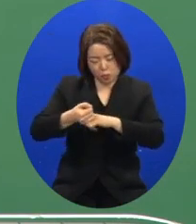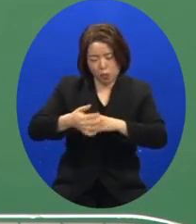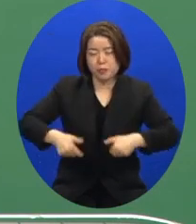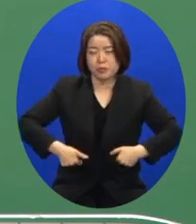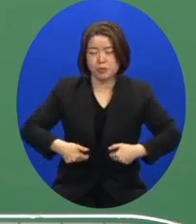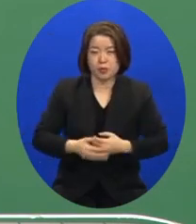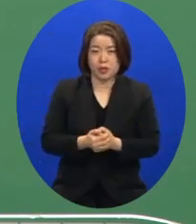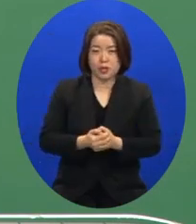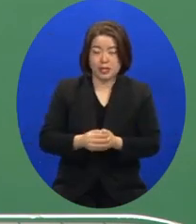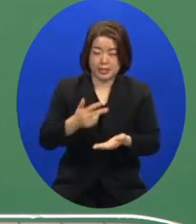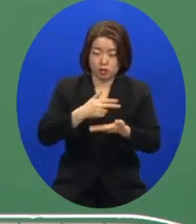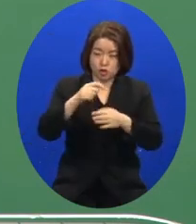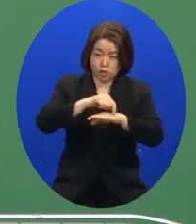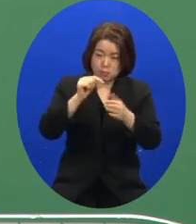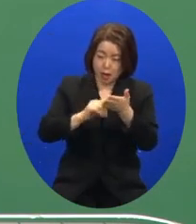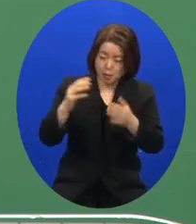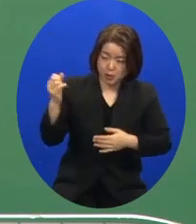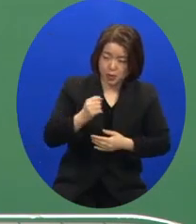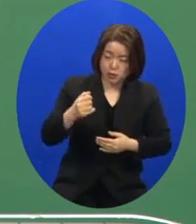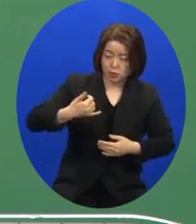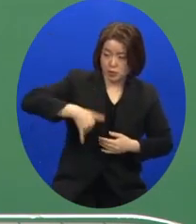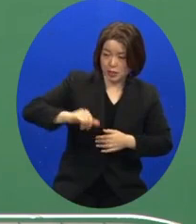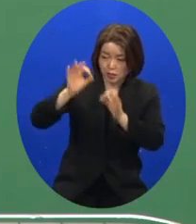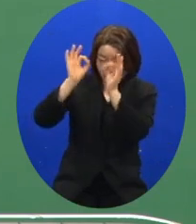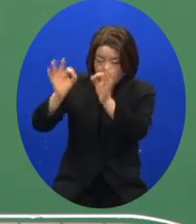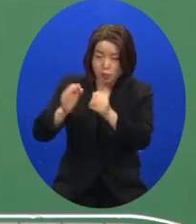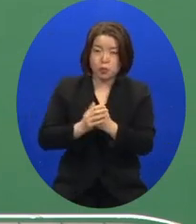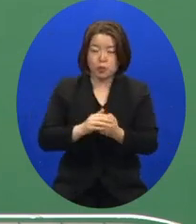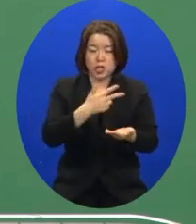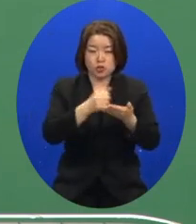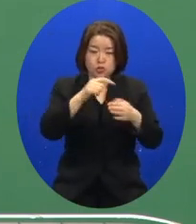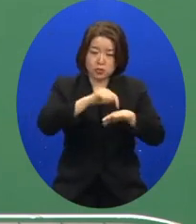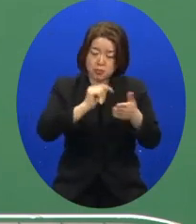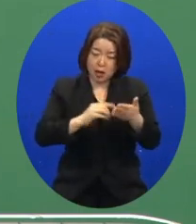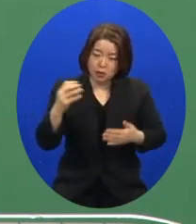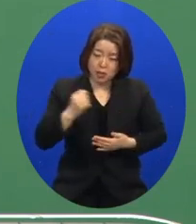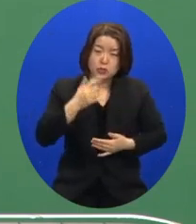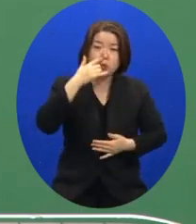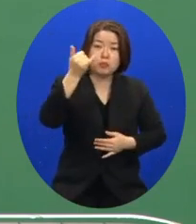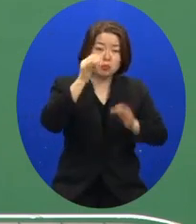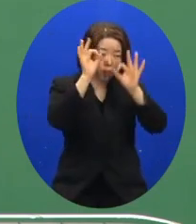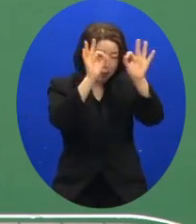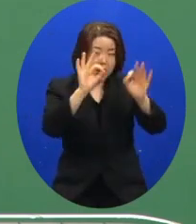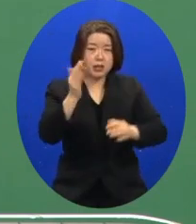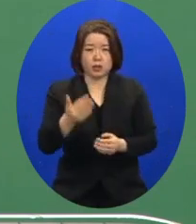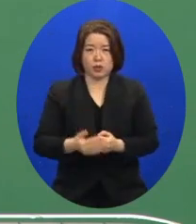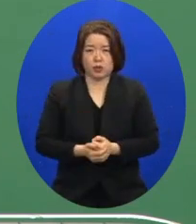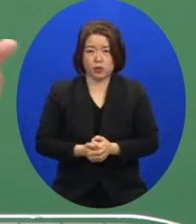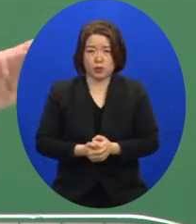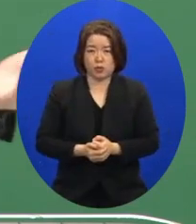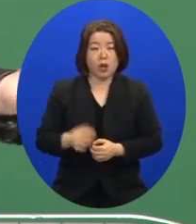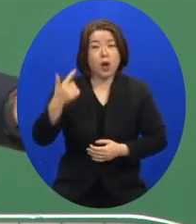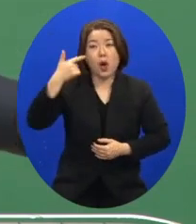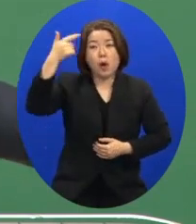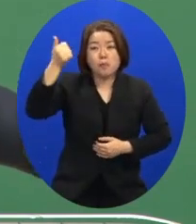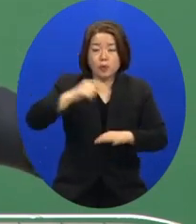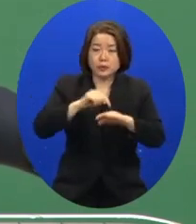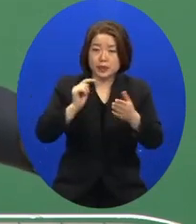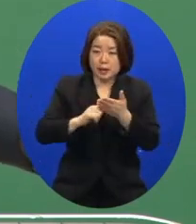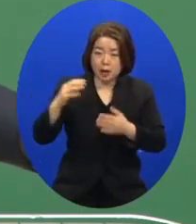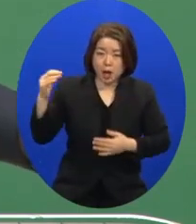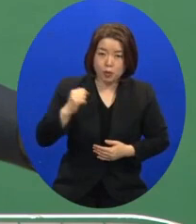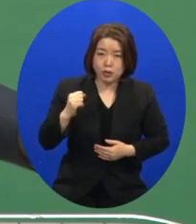주님의 마음으로 자식을 봐야 되고 주님의 마음으로 부모를 봐야 돼요. 목사의 마음으로 목회